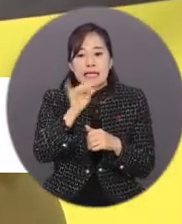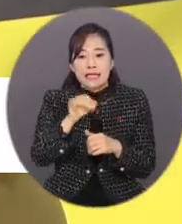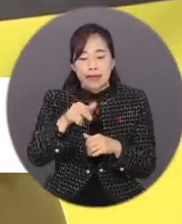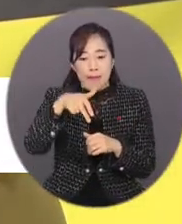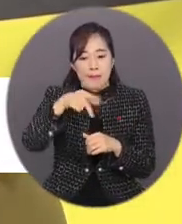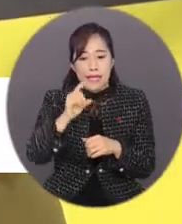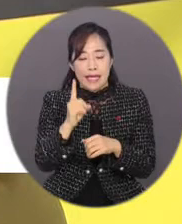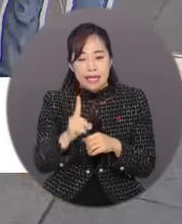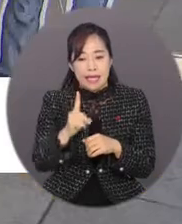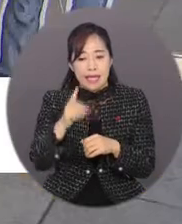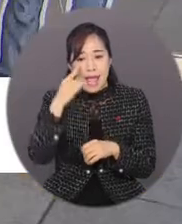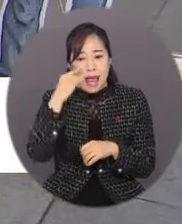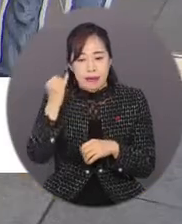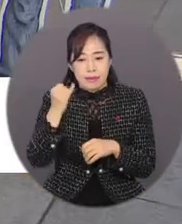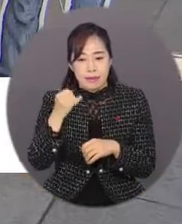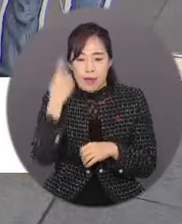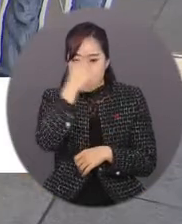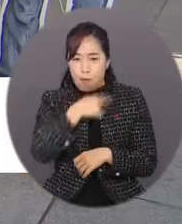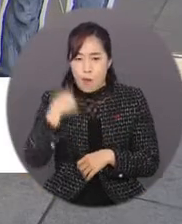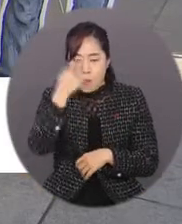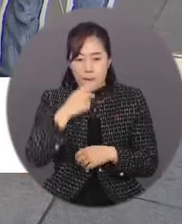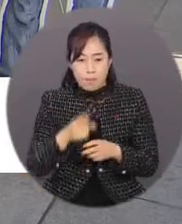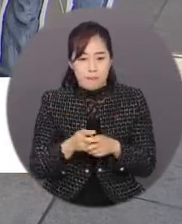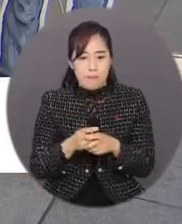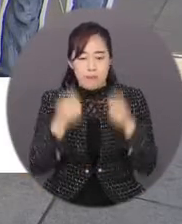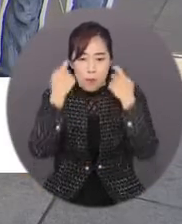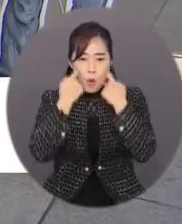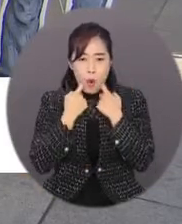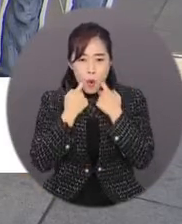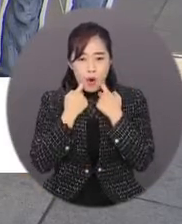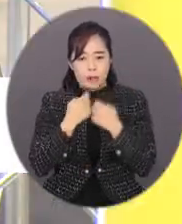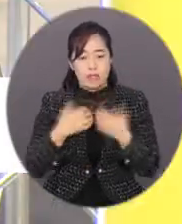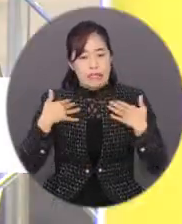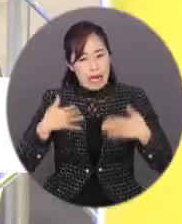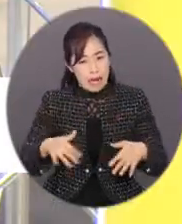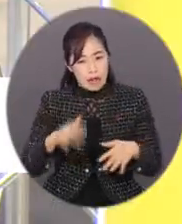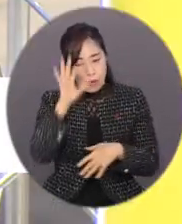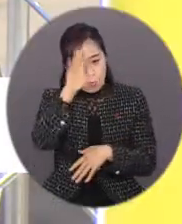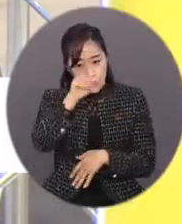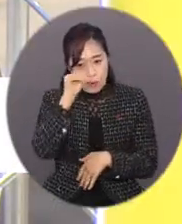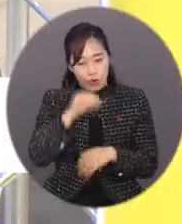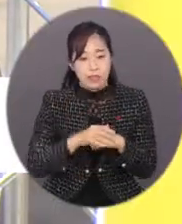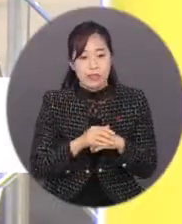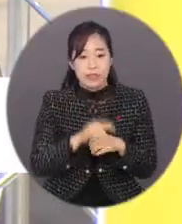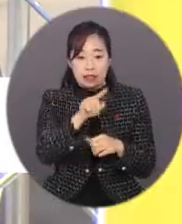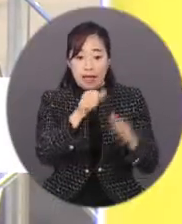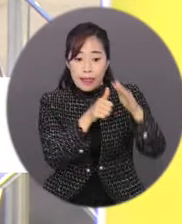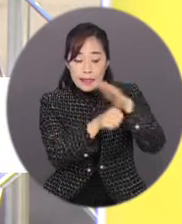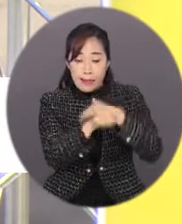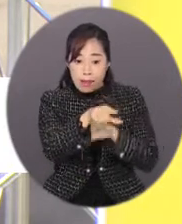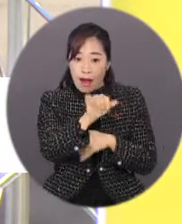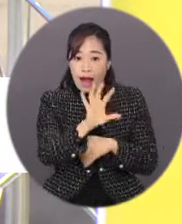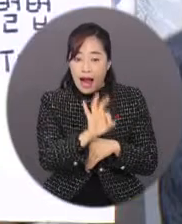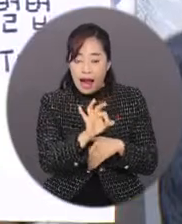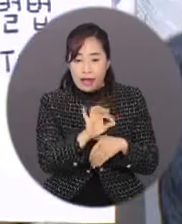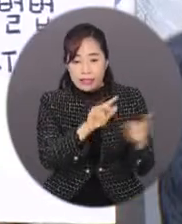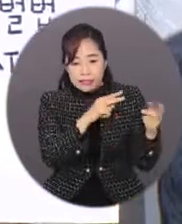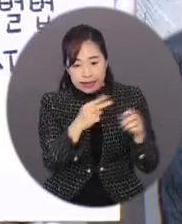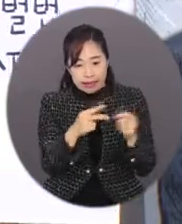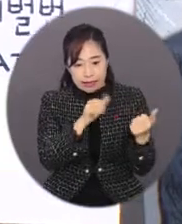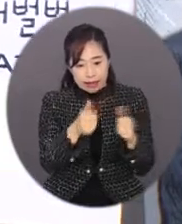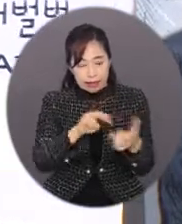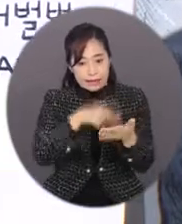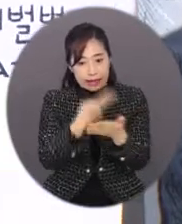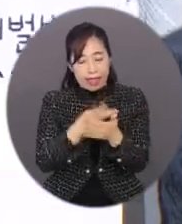띄게 쇠약해진 것으로 전해졌습니다. 정의당은 강은미 원내대표가 쓰러지면 김종철 대표가 이어간다는